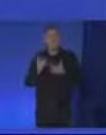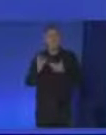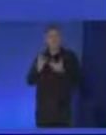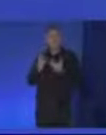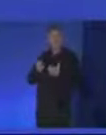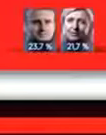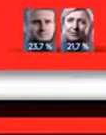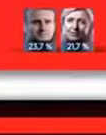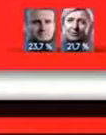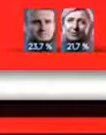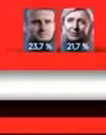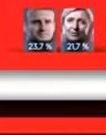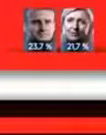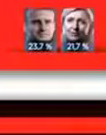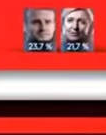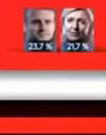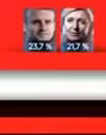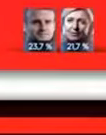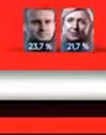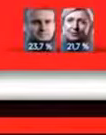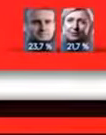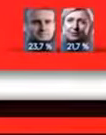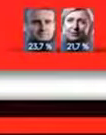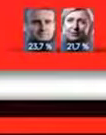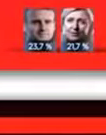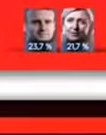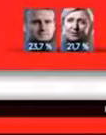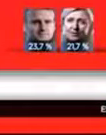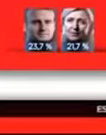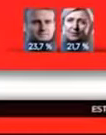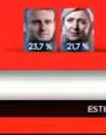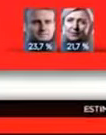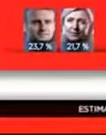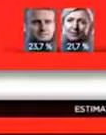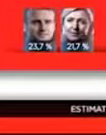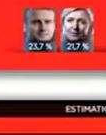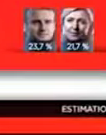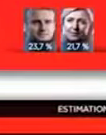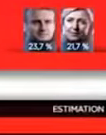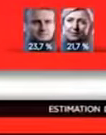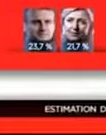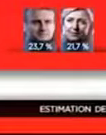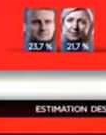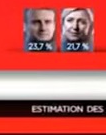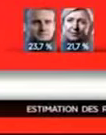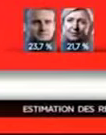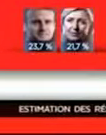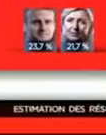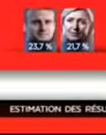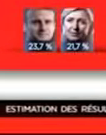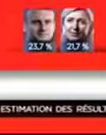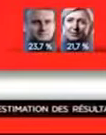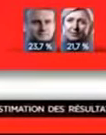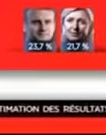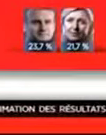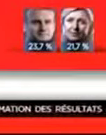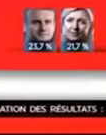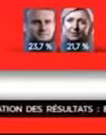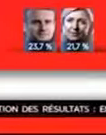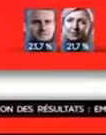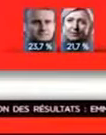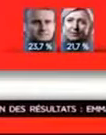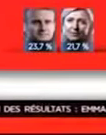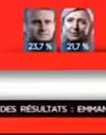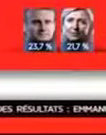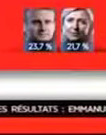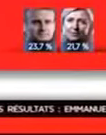c'était mon rêve. Dès le second tour de l'élection présidentielle, dès les législatives qui suivront les élections présidentielles, ce